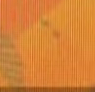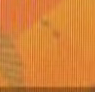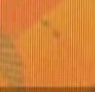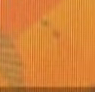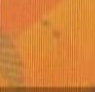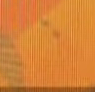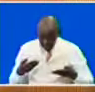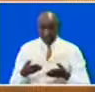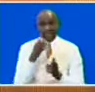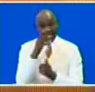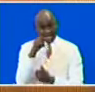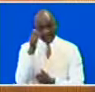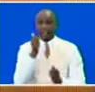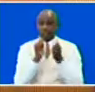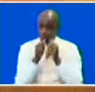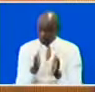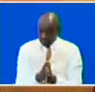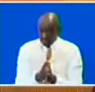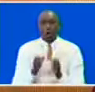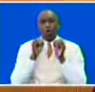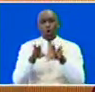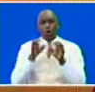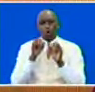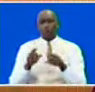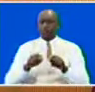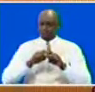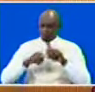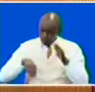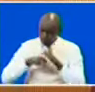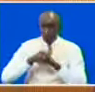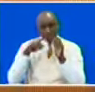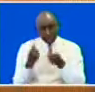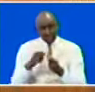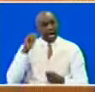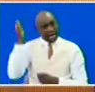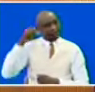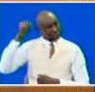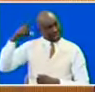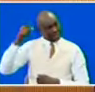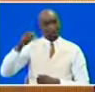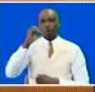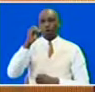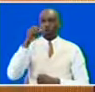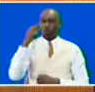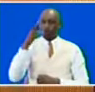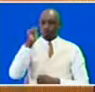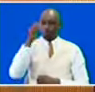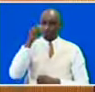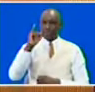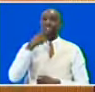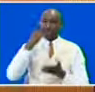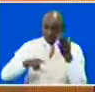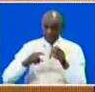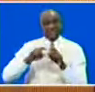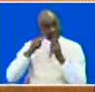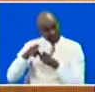Karibu kwenye safu ya KTN leo michezo. Mkufunzi wa timu ya taifa ya Harambee Stars Stanley Okumbi ametaja kikosi kitakacho chuana na